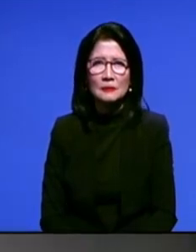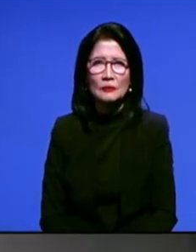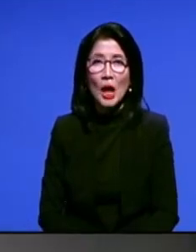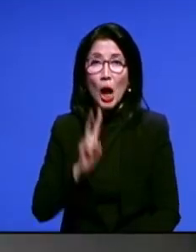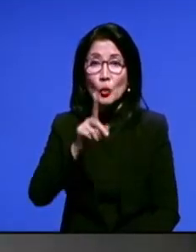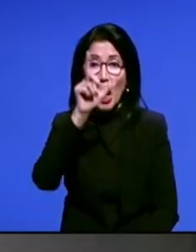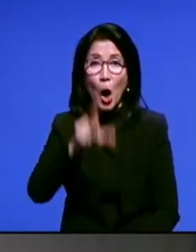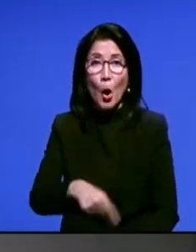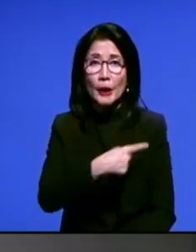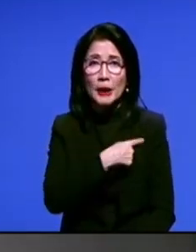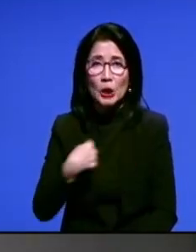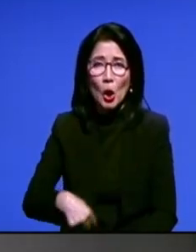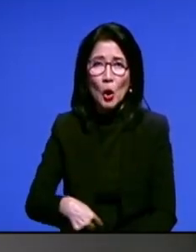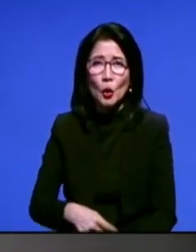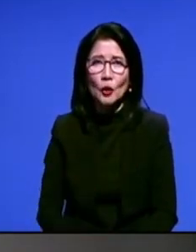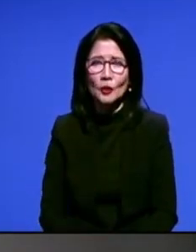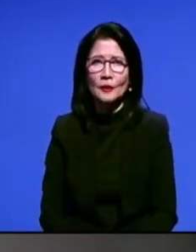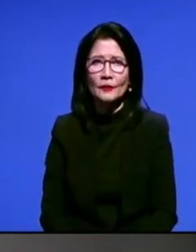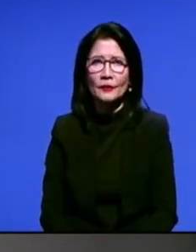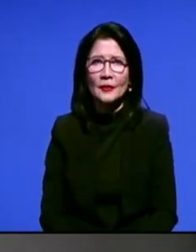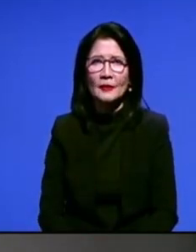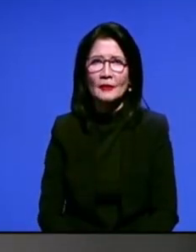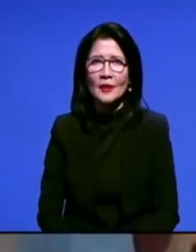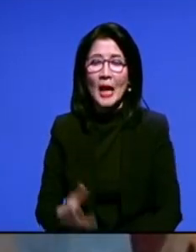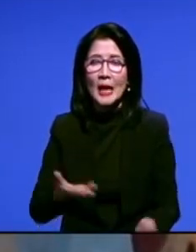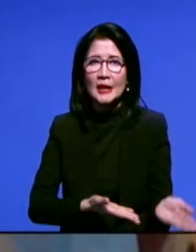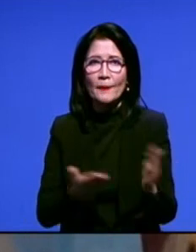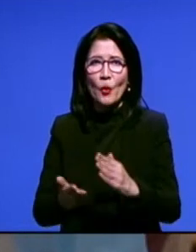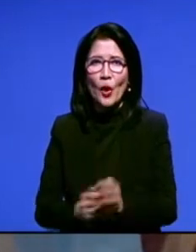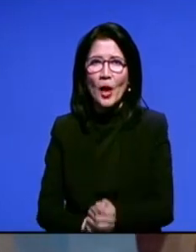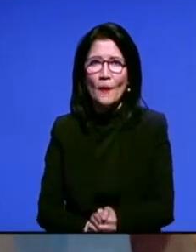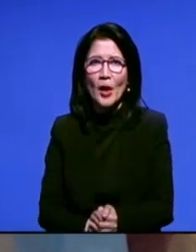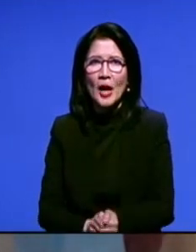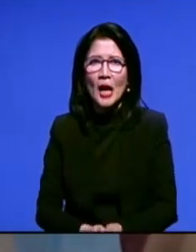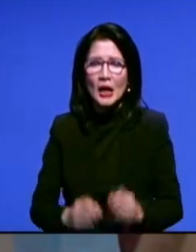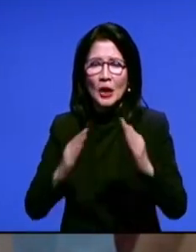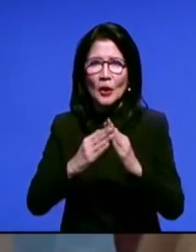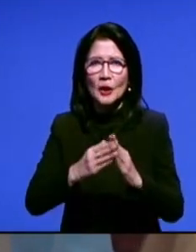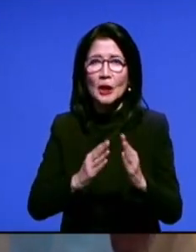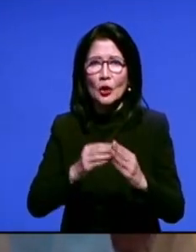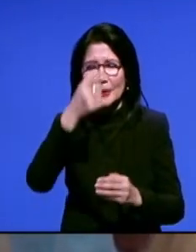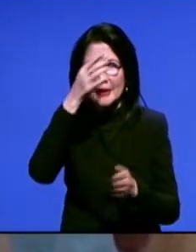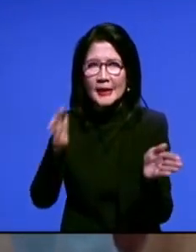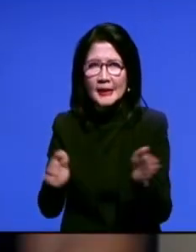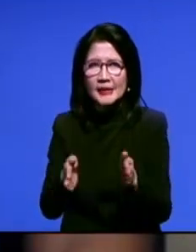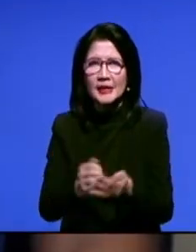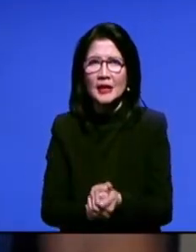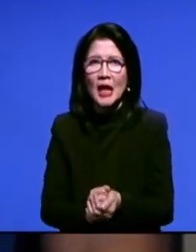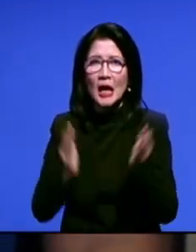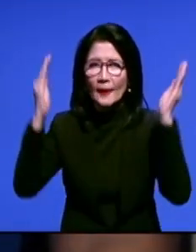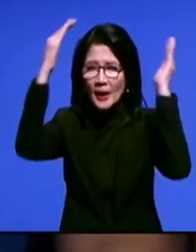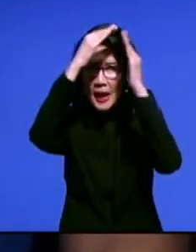Dua WNA Tiongkok asal Shaanxi dan Shanghai dibawa ke Puskesmas Supa, Kabupaten Pinrang, Sulawesi Selatan, Senin